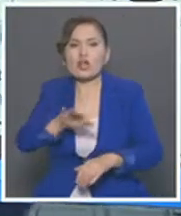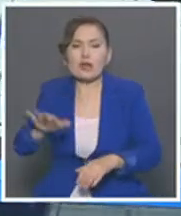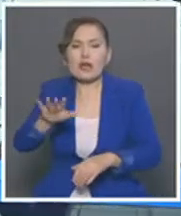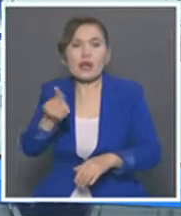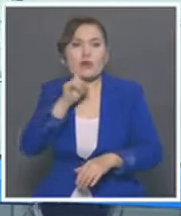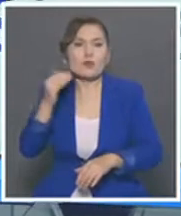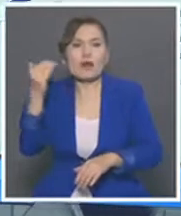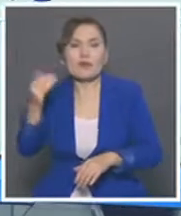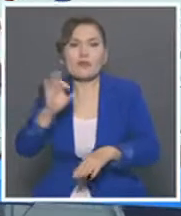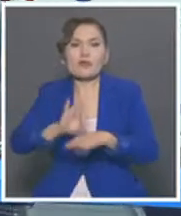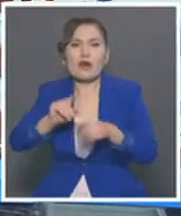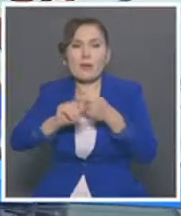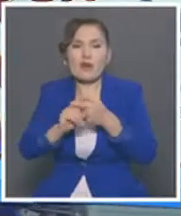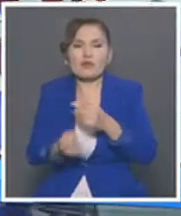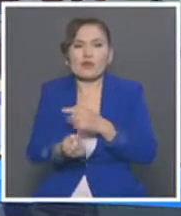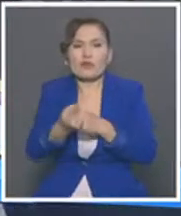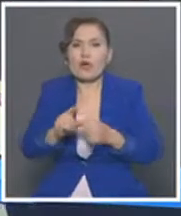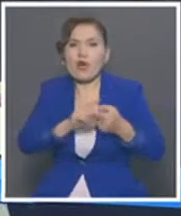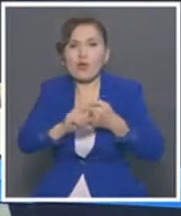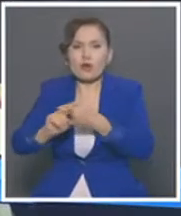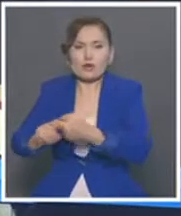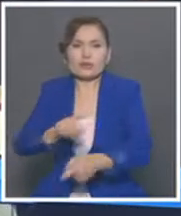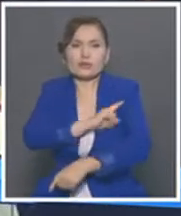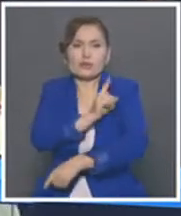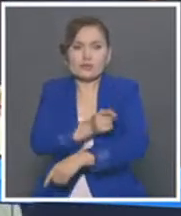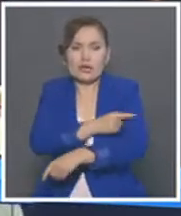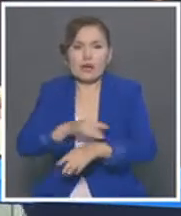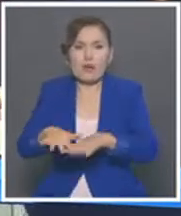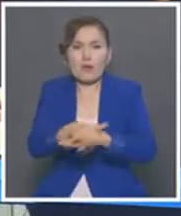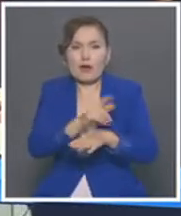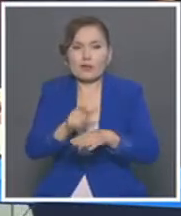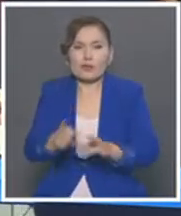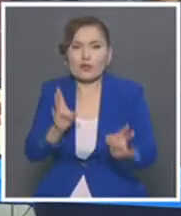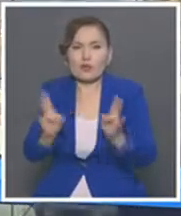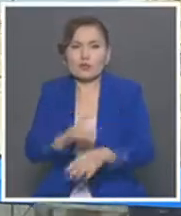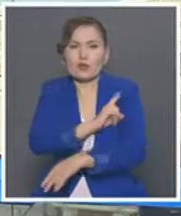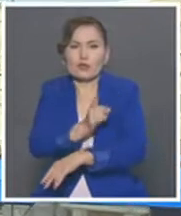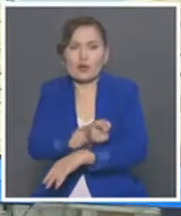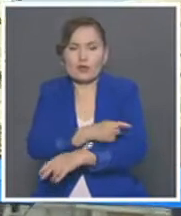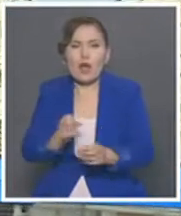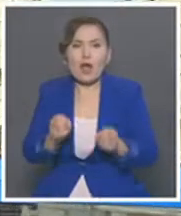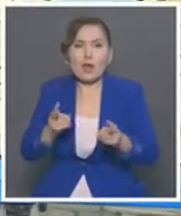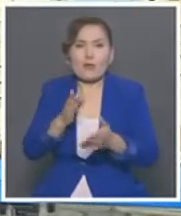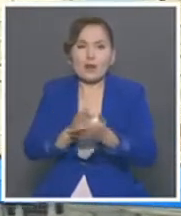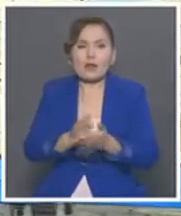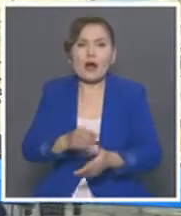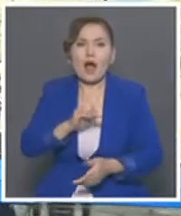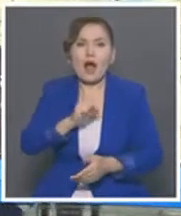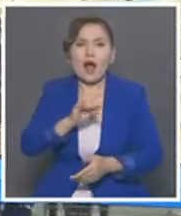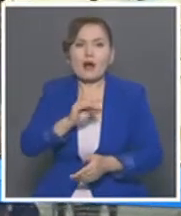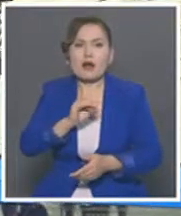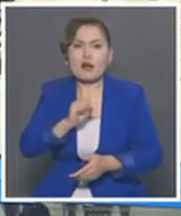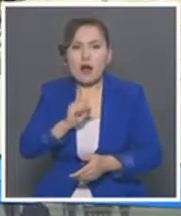Еуропада жастардың жаңа инфекцияны көптеп жұқтыруы аймақтағы эпидемияны қайта күшейтеді деген қауіп бар. Ал Сауд